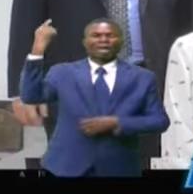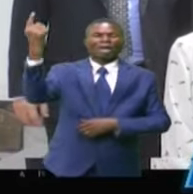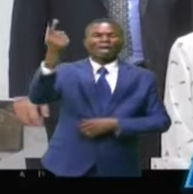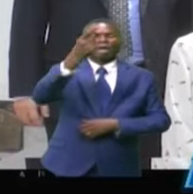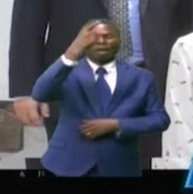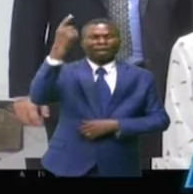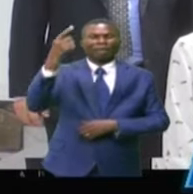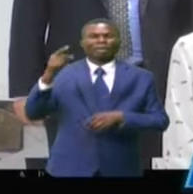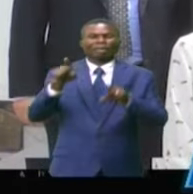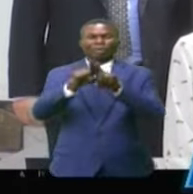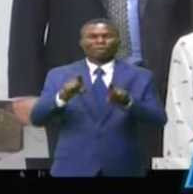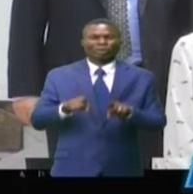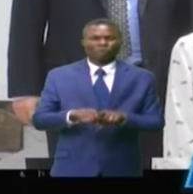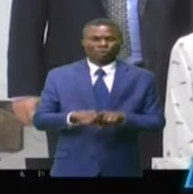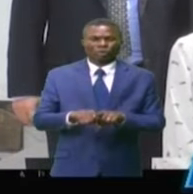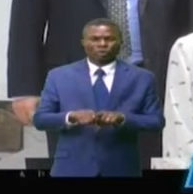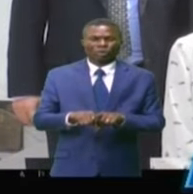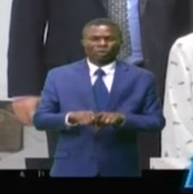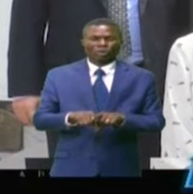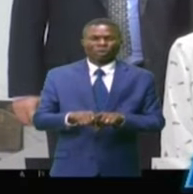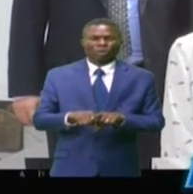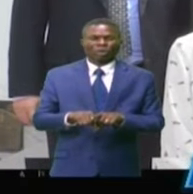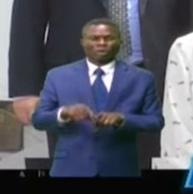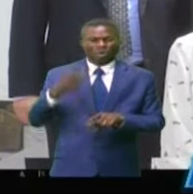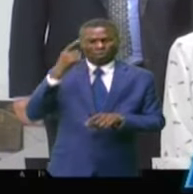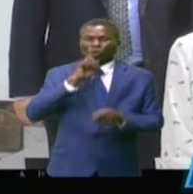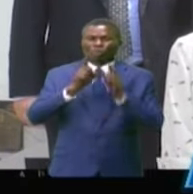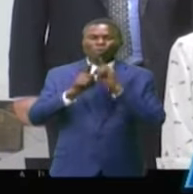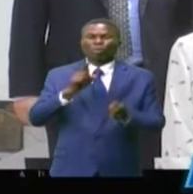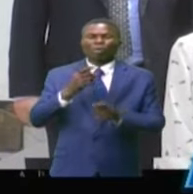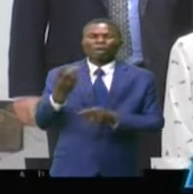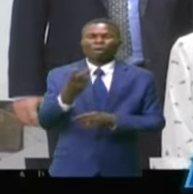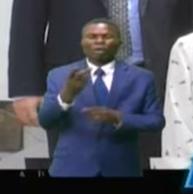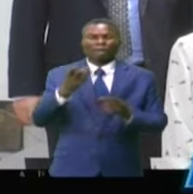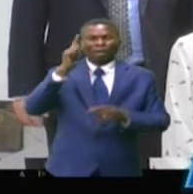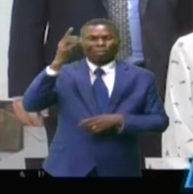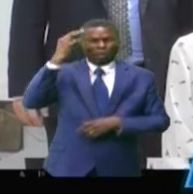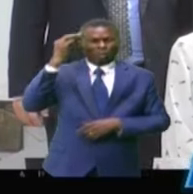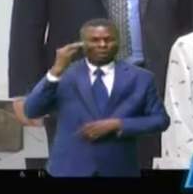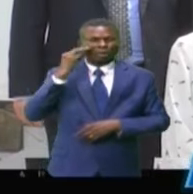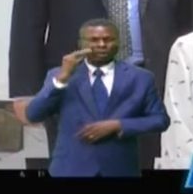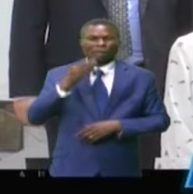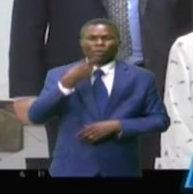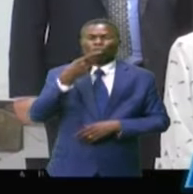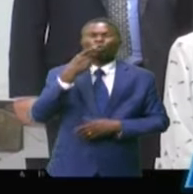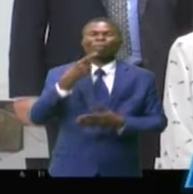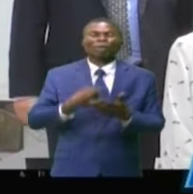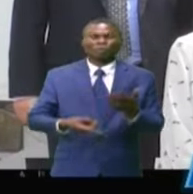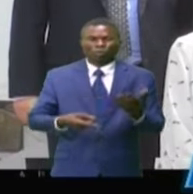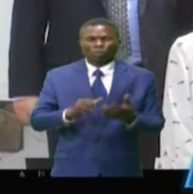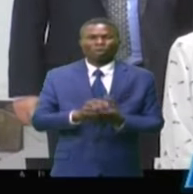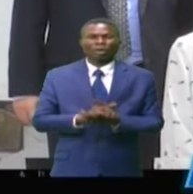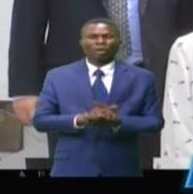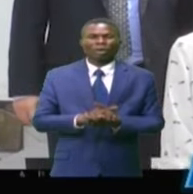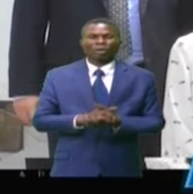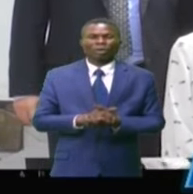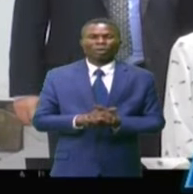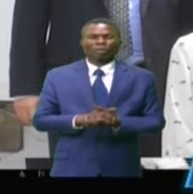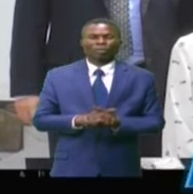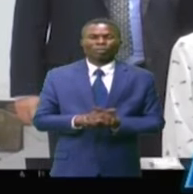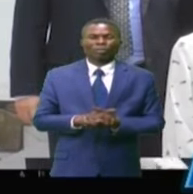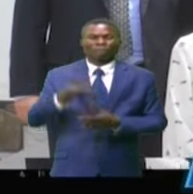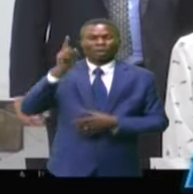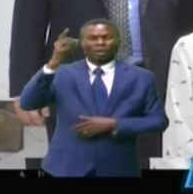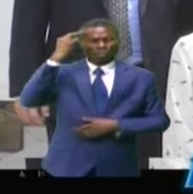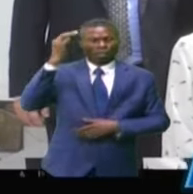Et pendant l'entretien avec le Premier ministre, il nous a